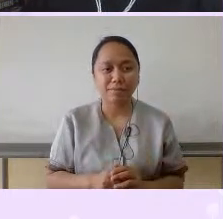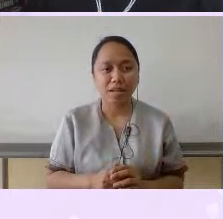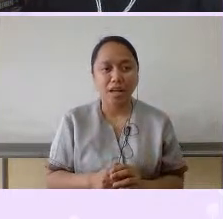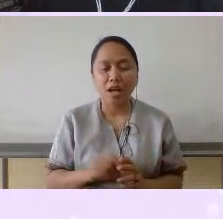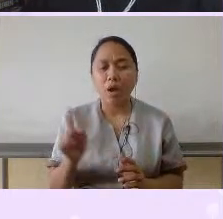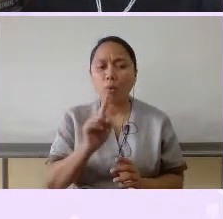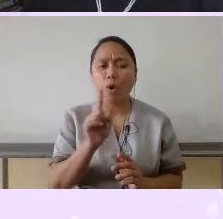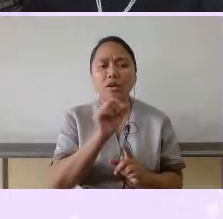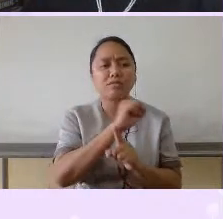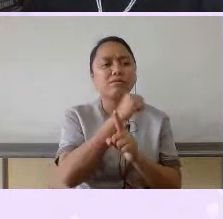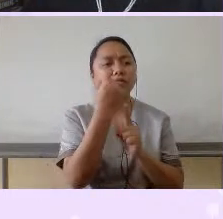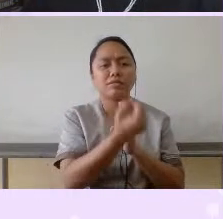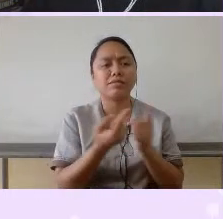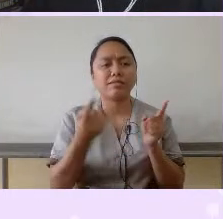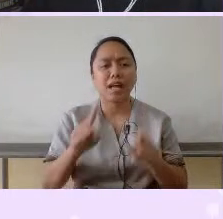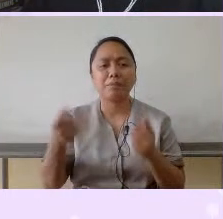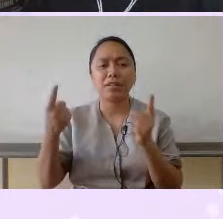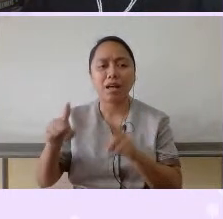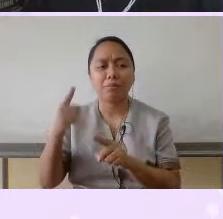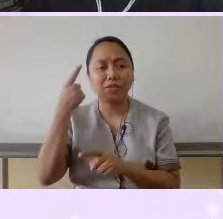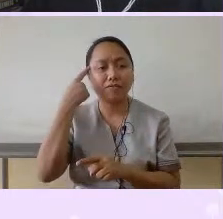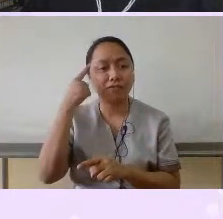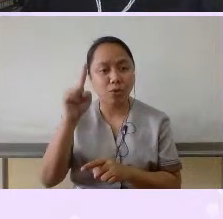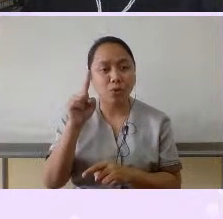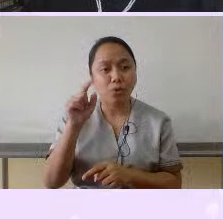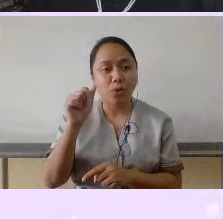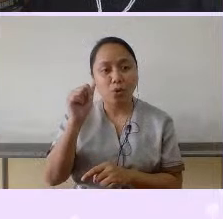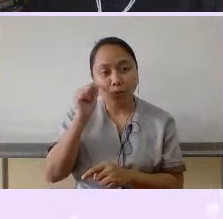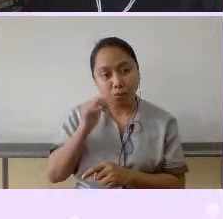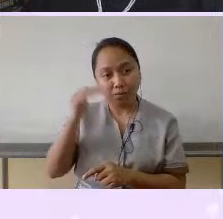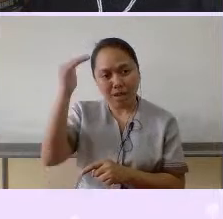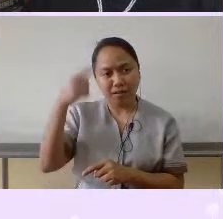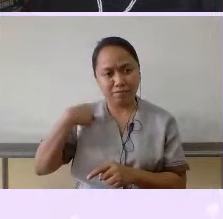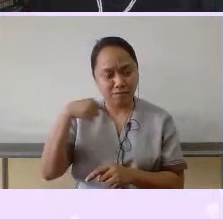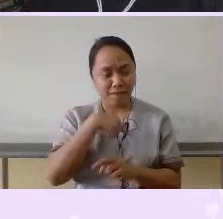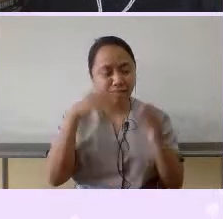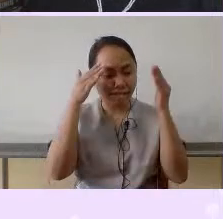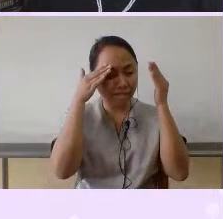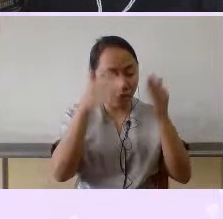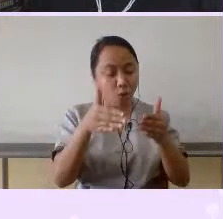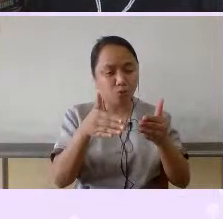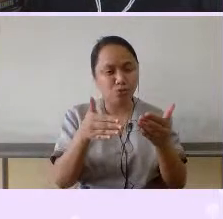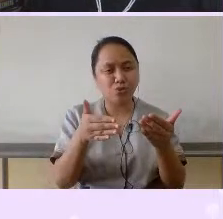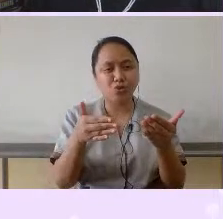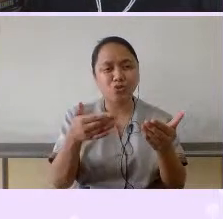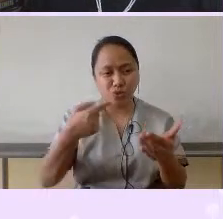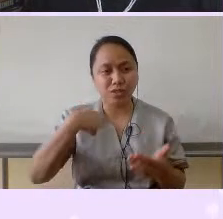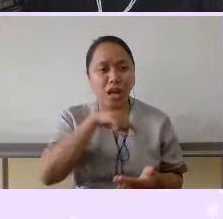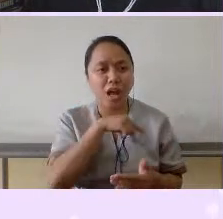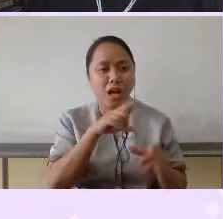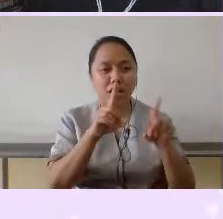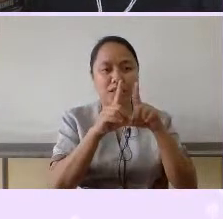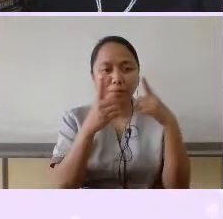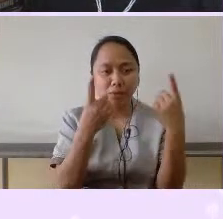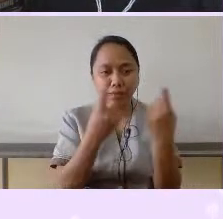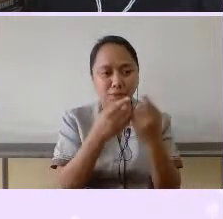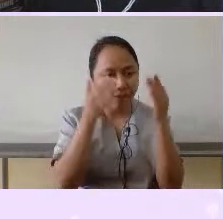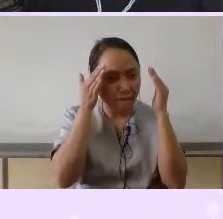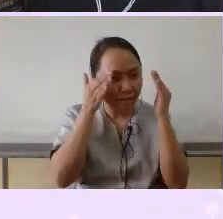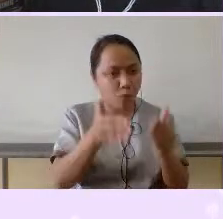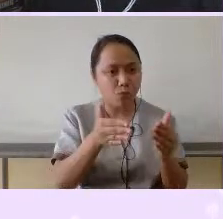situation ng rural women, yung ating pong focus sa ating department. Ang ating pong focus